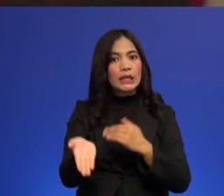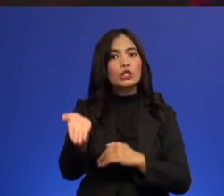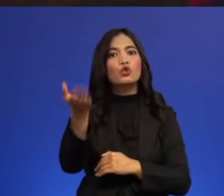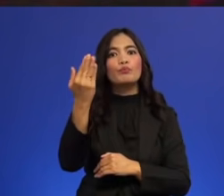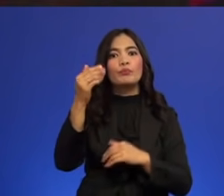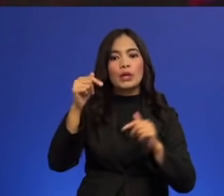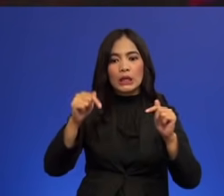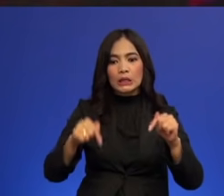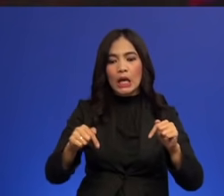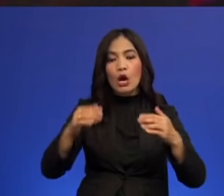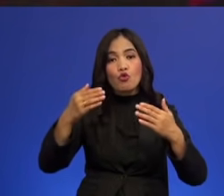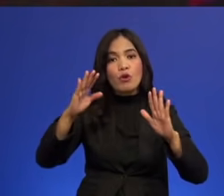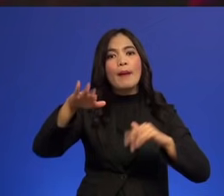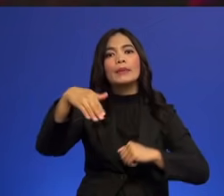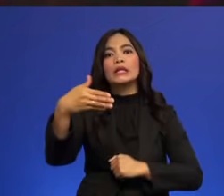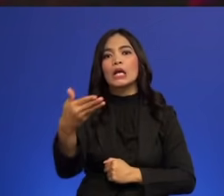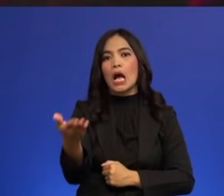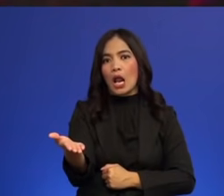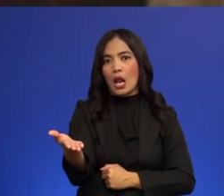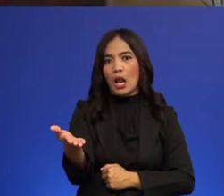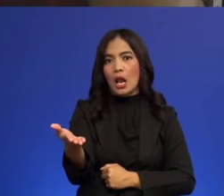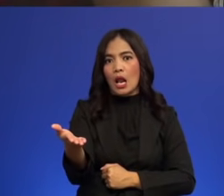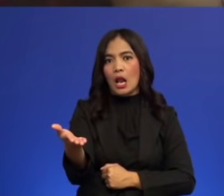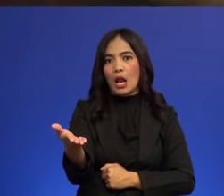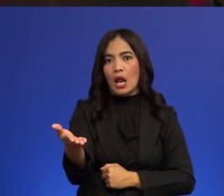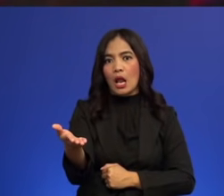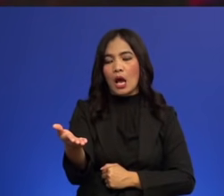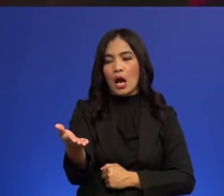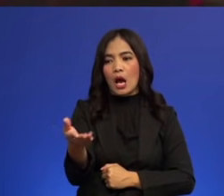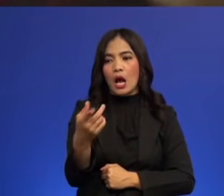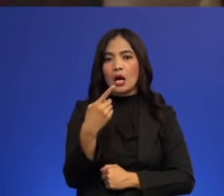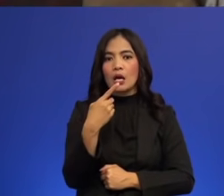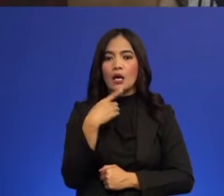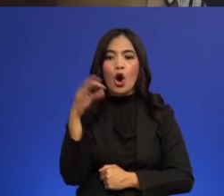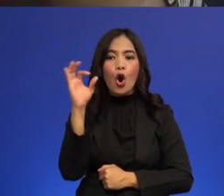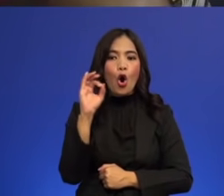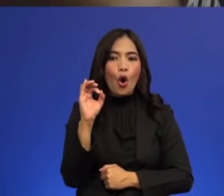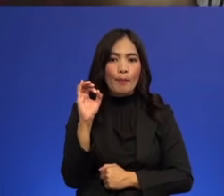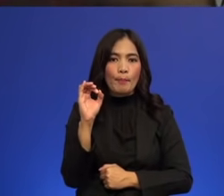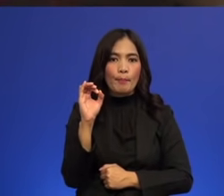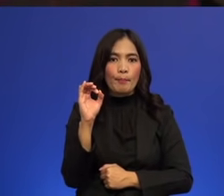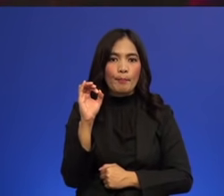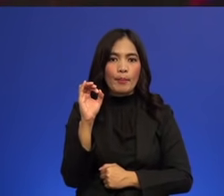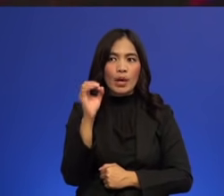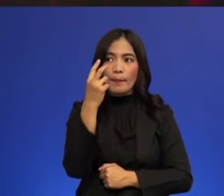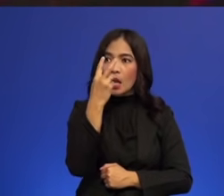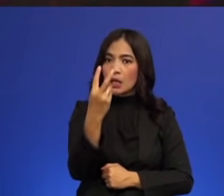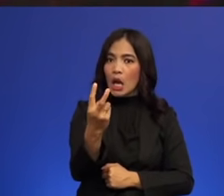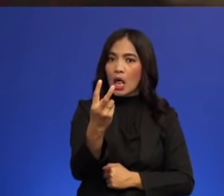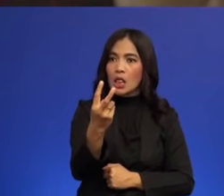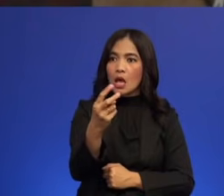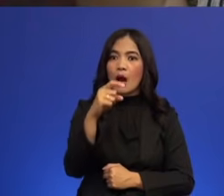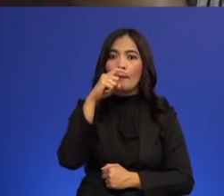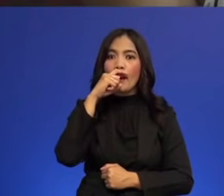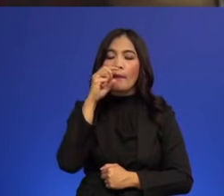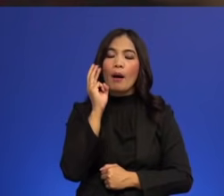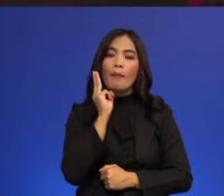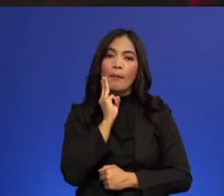yang sekarang sudah meninggal. Ada om, paman saya, ada papa,